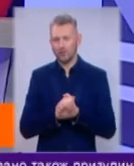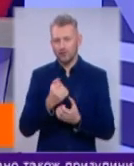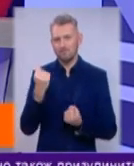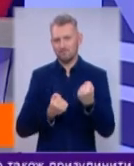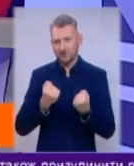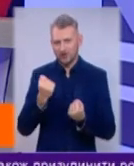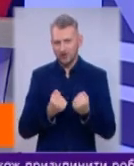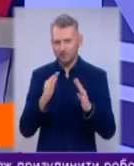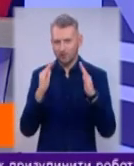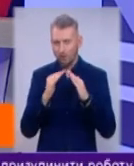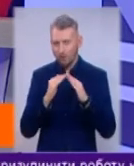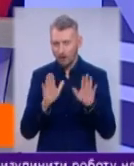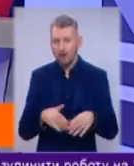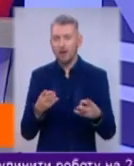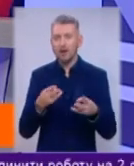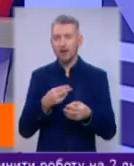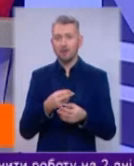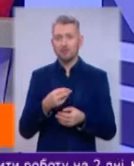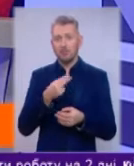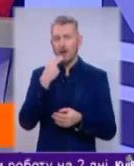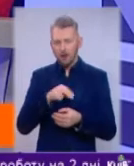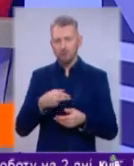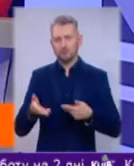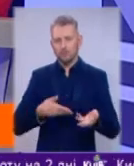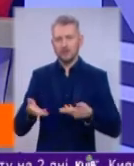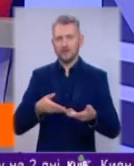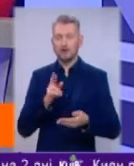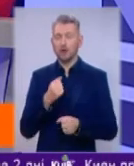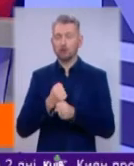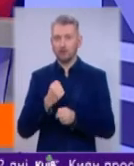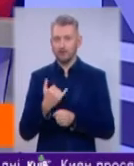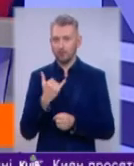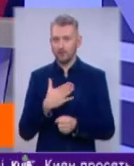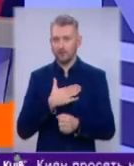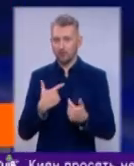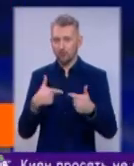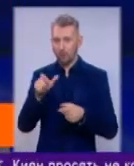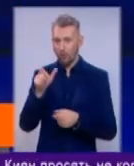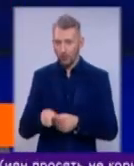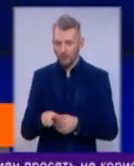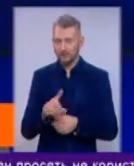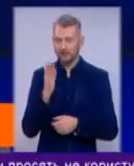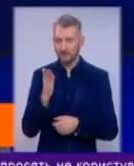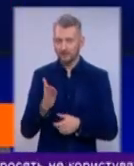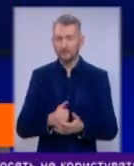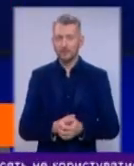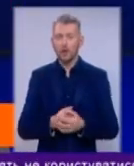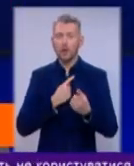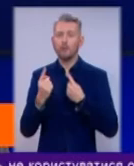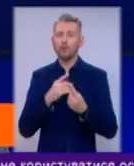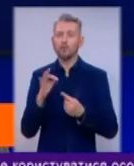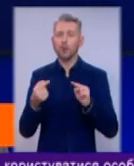маються на увазі вдома, і не треба їхати, краще прийдіть. Як зробив сьогодні Олександр, експерт з реанімаційного пакету реформ. Говоримо